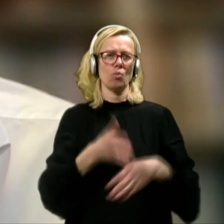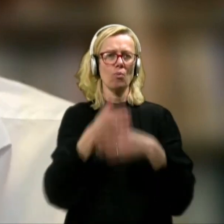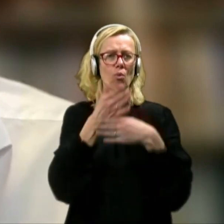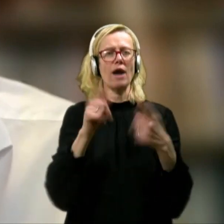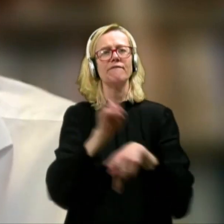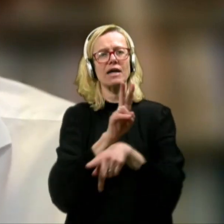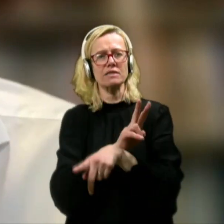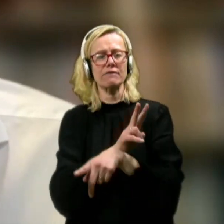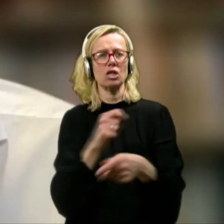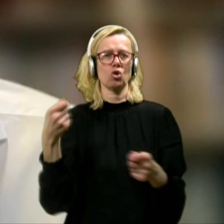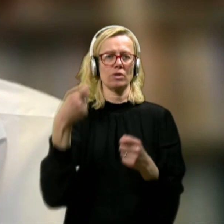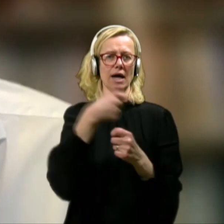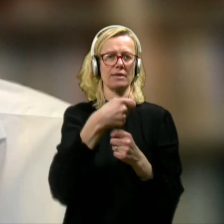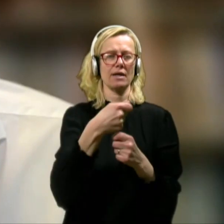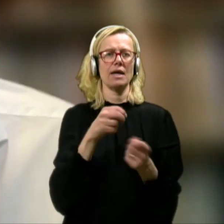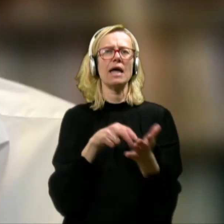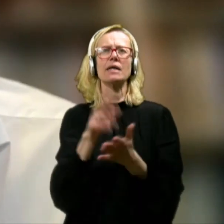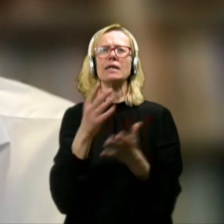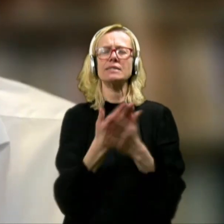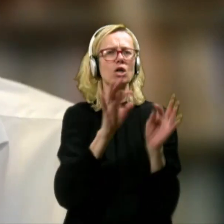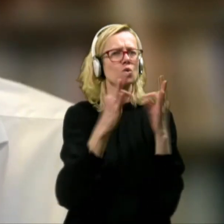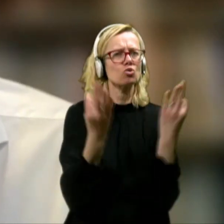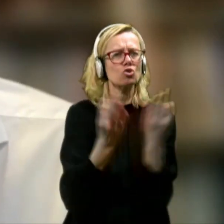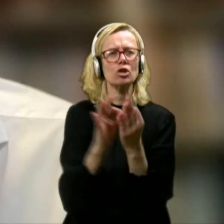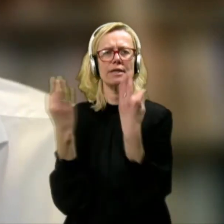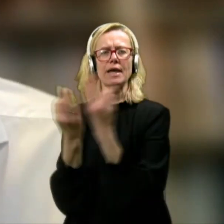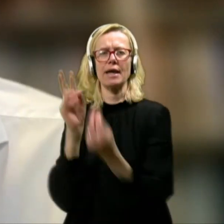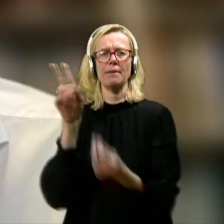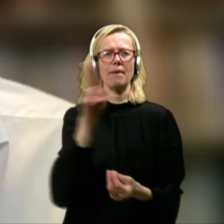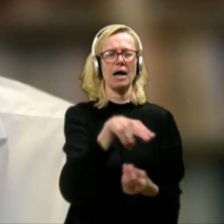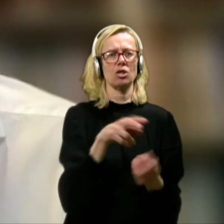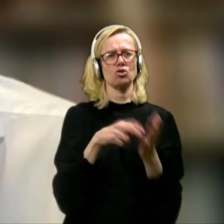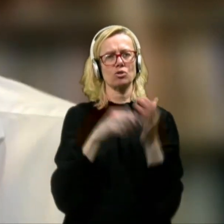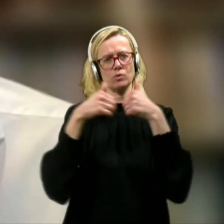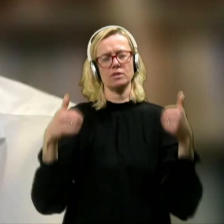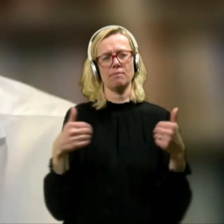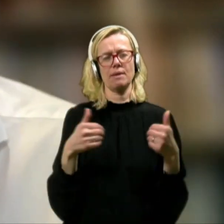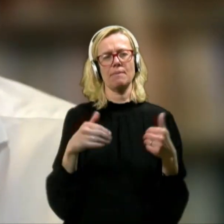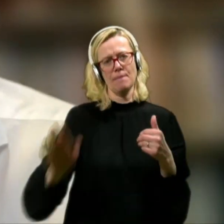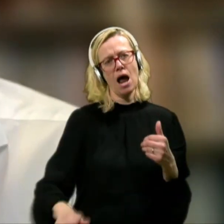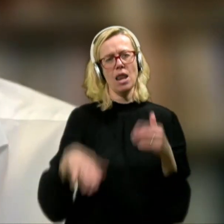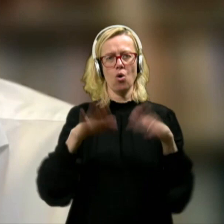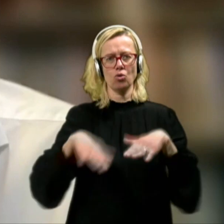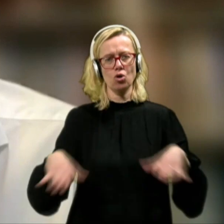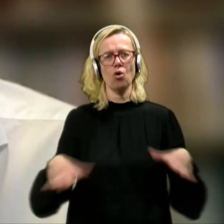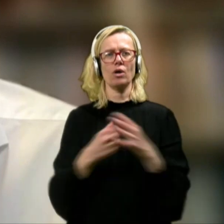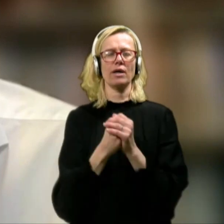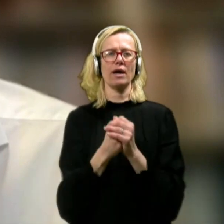pa varstveni dodatek. Gre predvsem za družine, ki imajo zlasti z majhnimi otroci